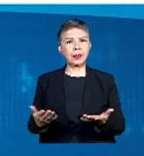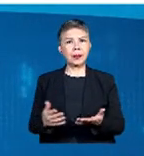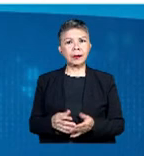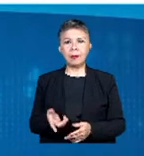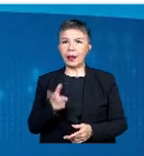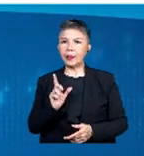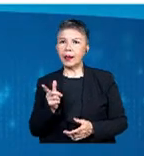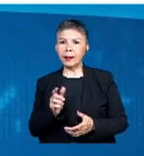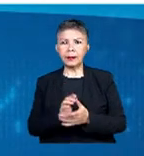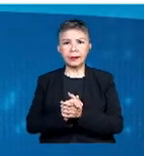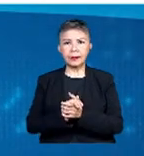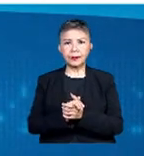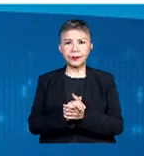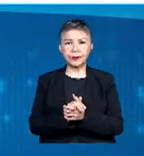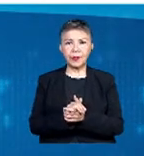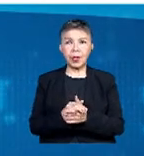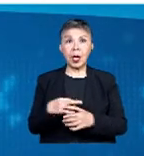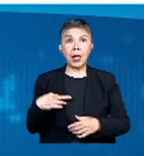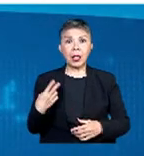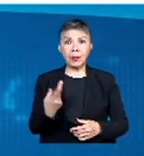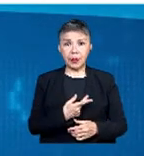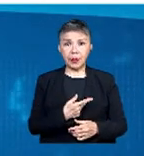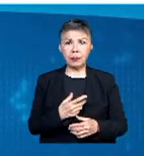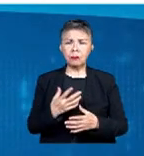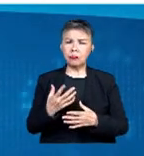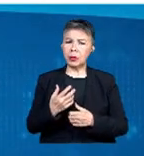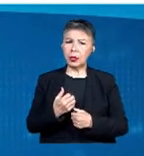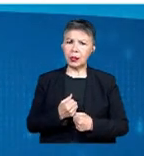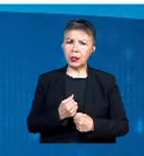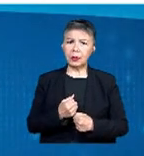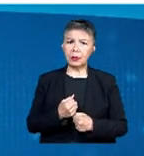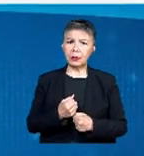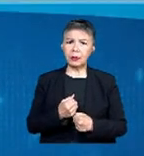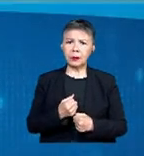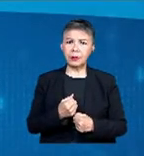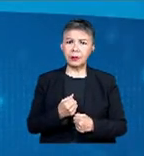Ya, kami punya